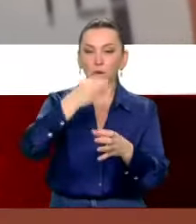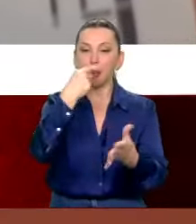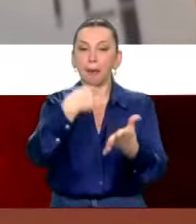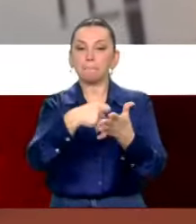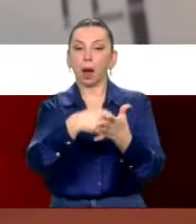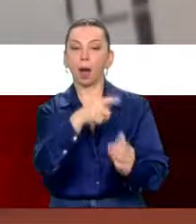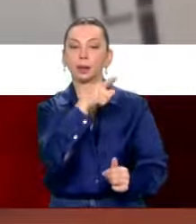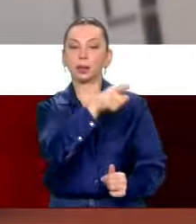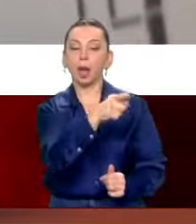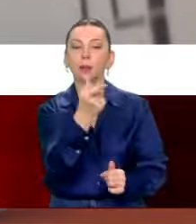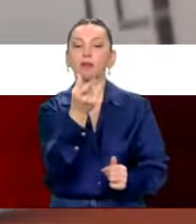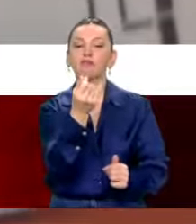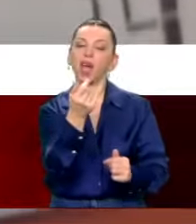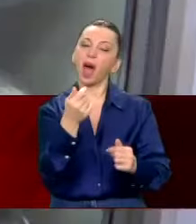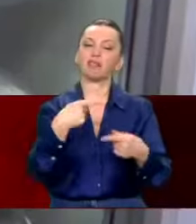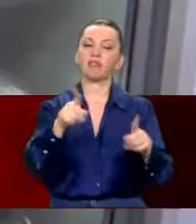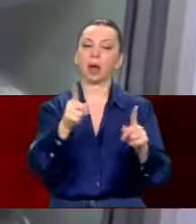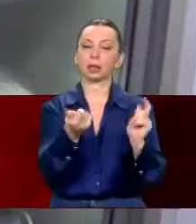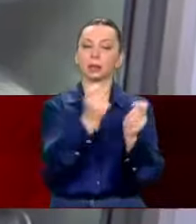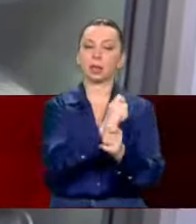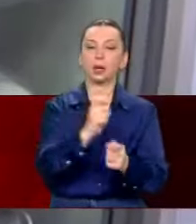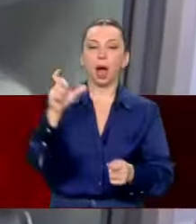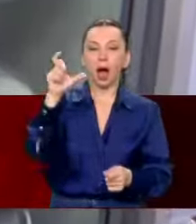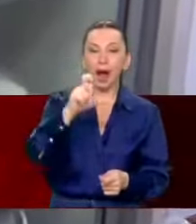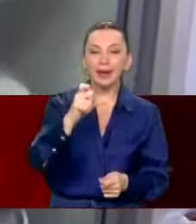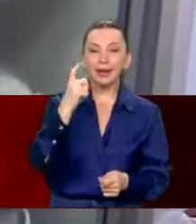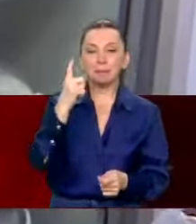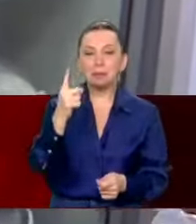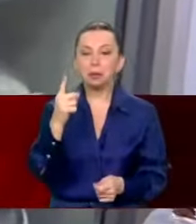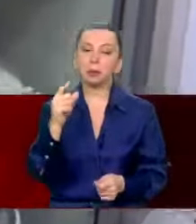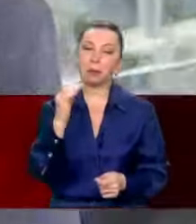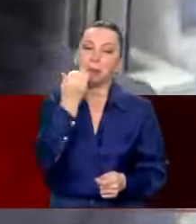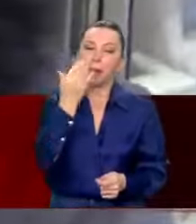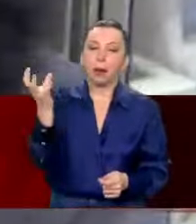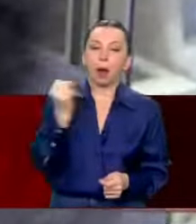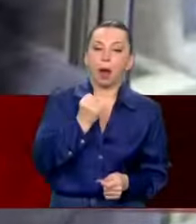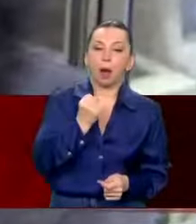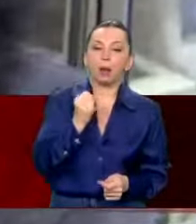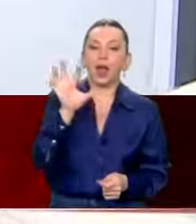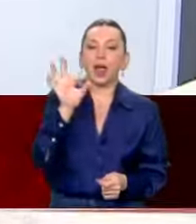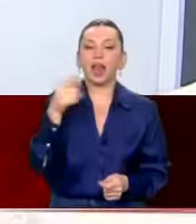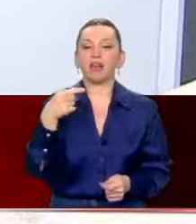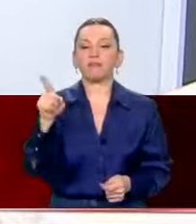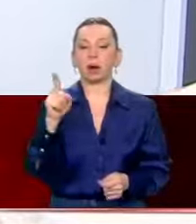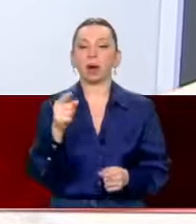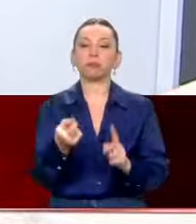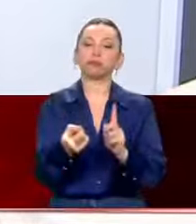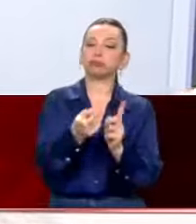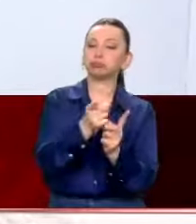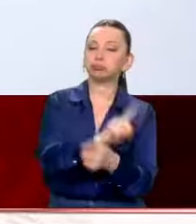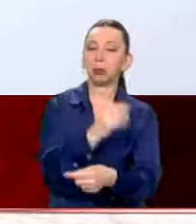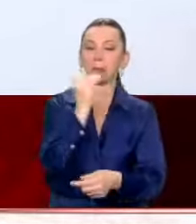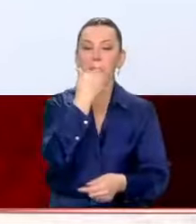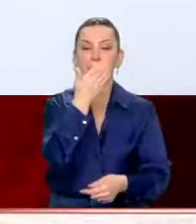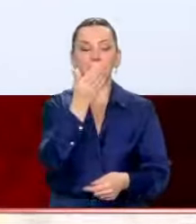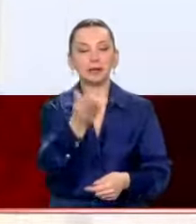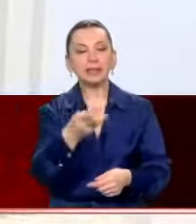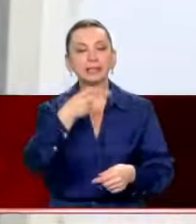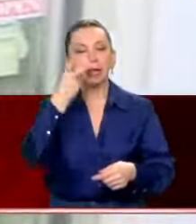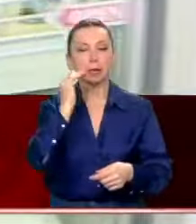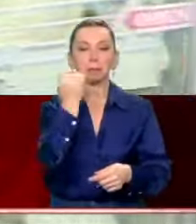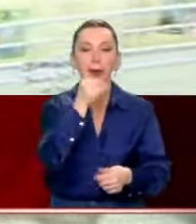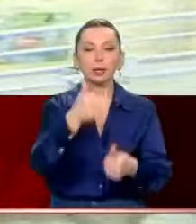market raflarında fiyatlar değişti. Ayda bir peynir alıyoruz bu dükkana. 50 lira fark oldu. Çeşit çeşit peynirler,